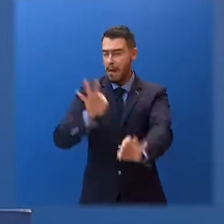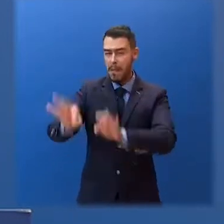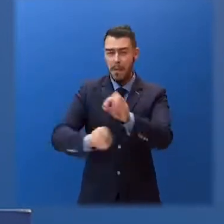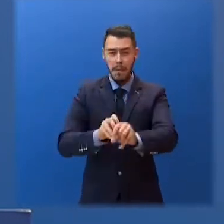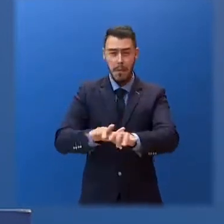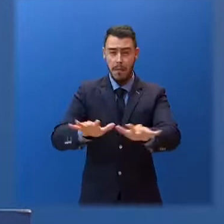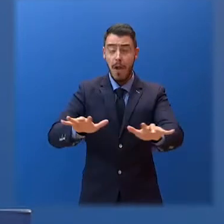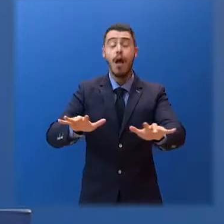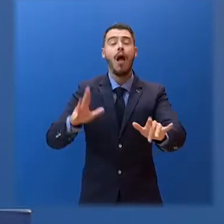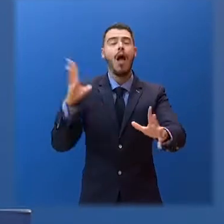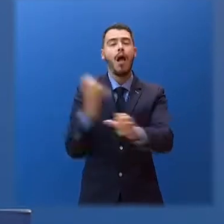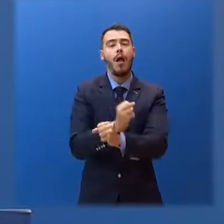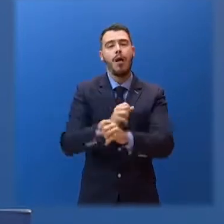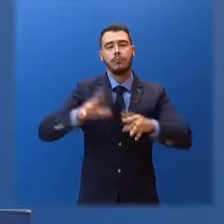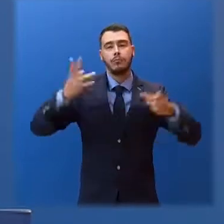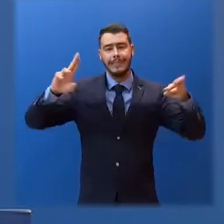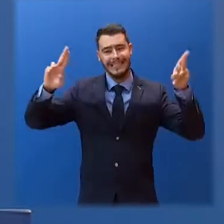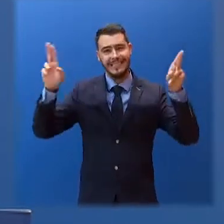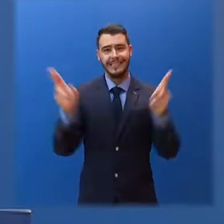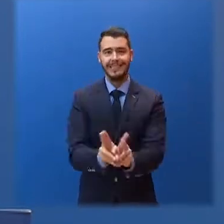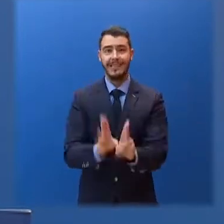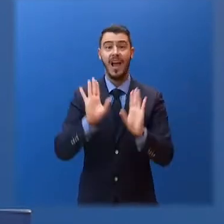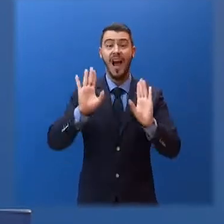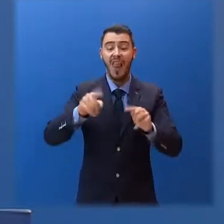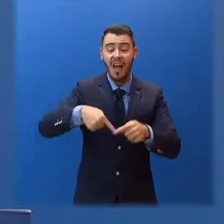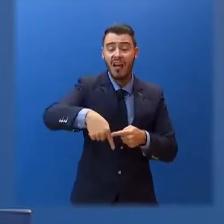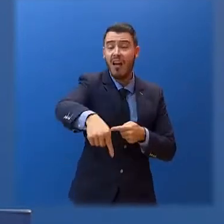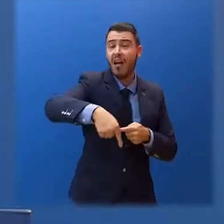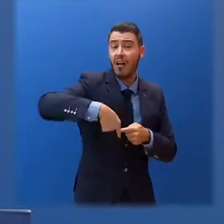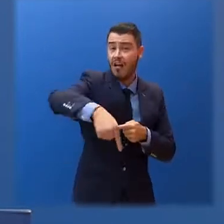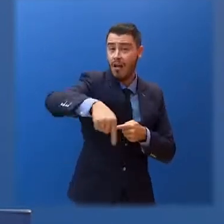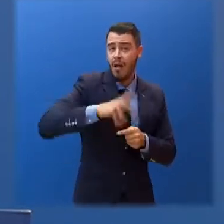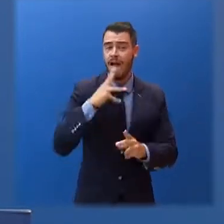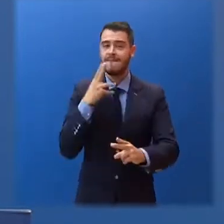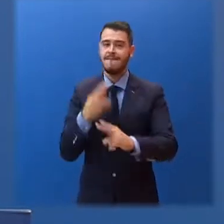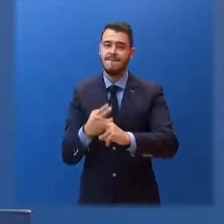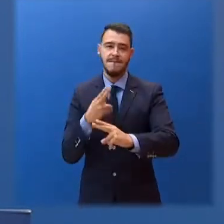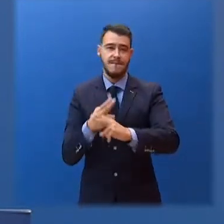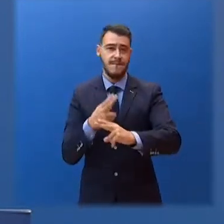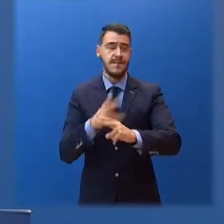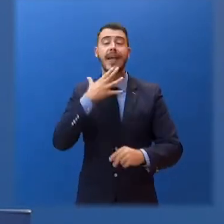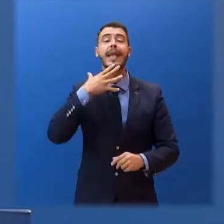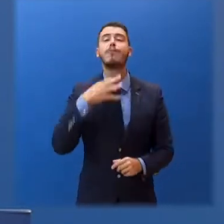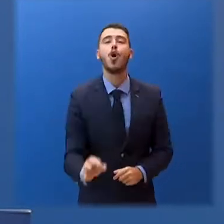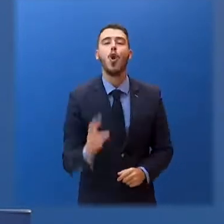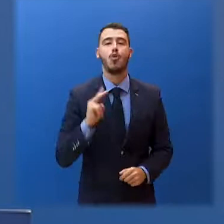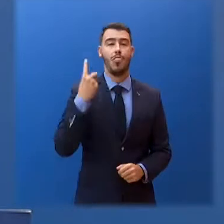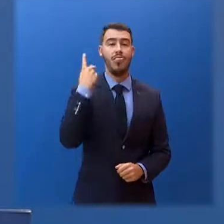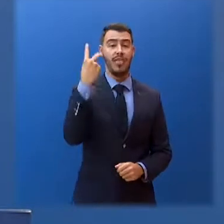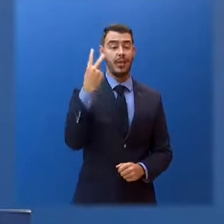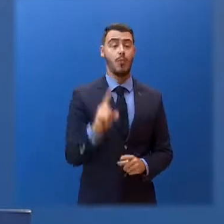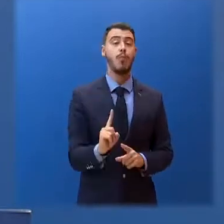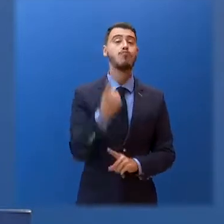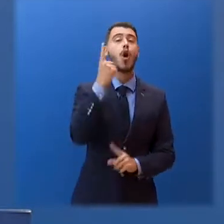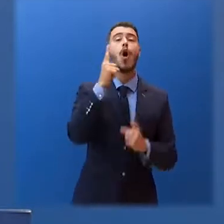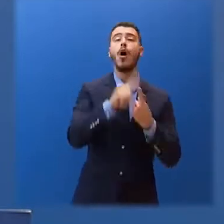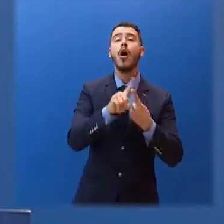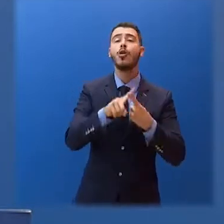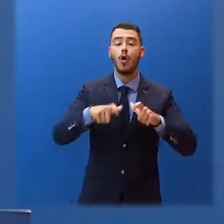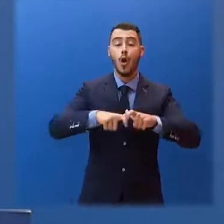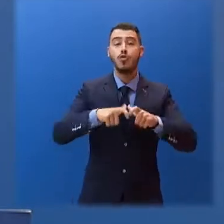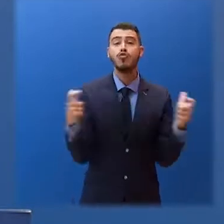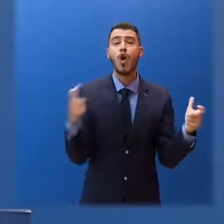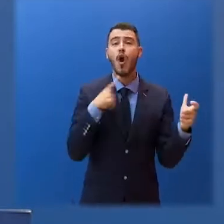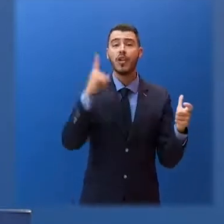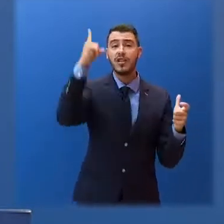το επόμενο διάστημα παραμένει κρίσιμο για δύο λόγους. Ο πρώτος είναι το άνοιγμα των σχολείων μας.